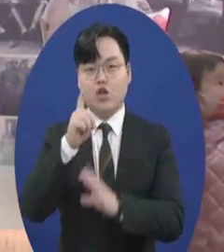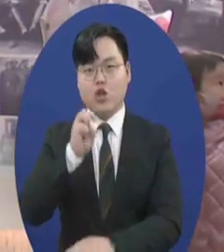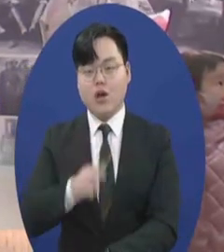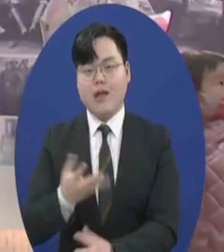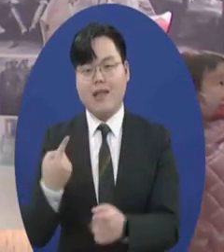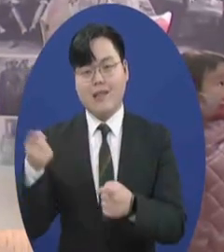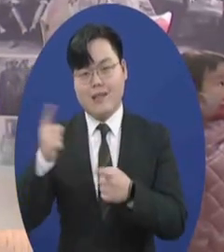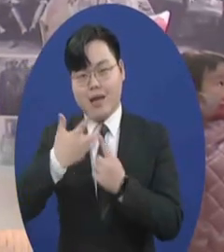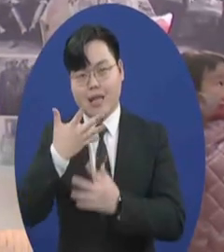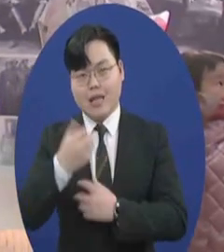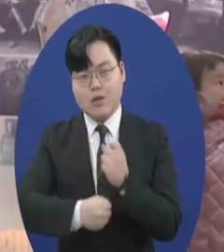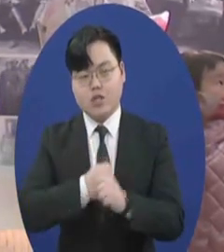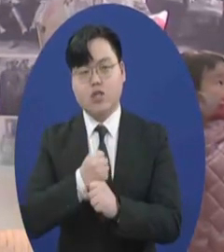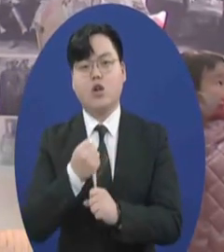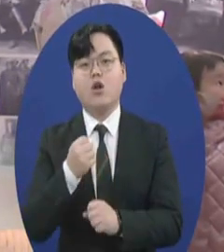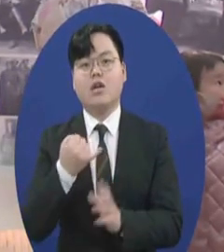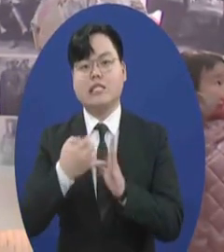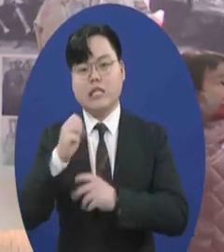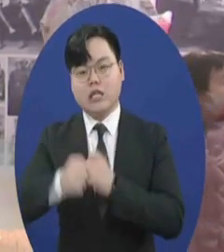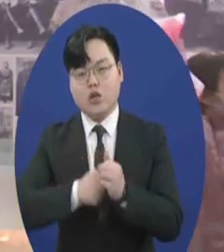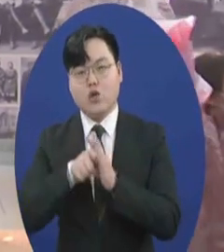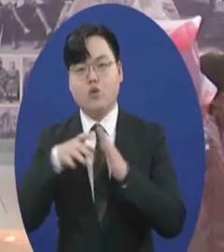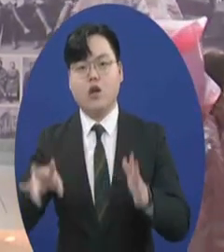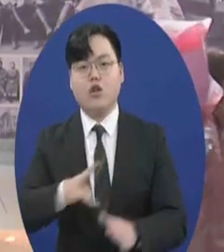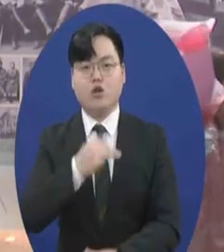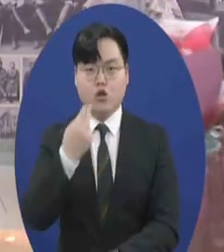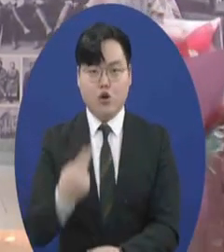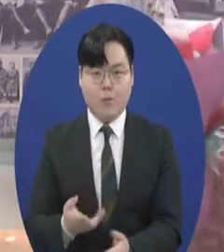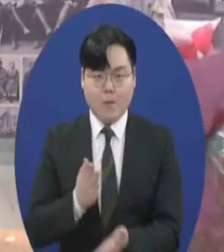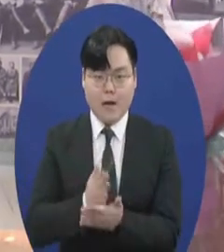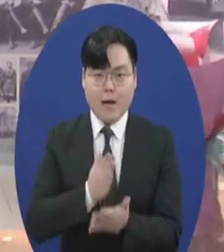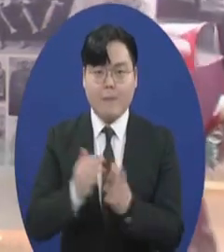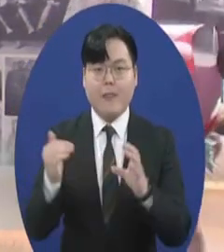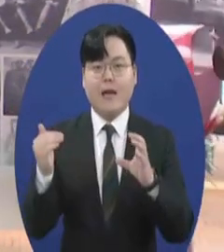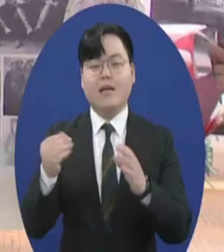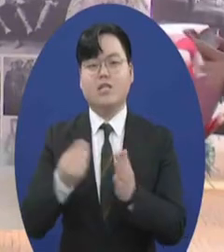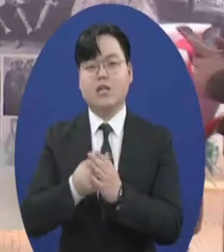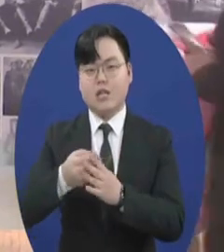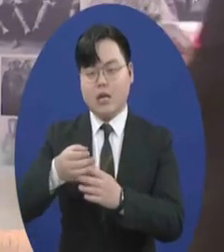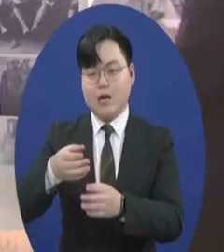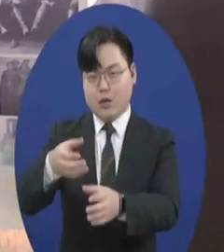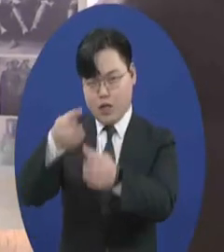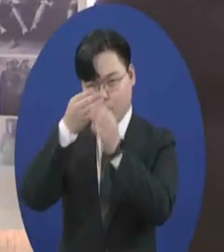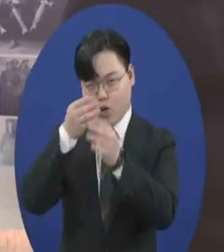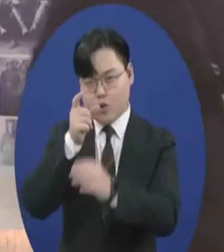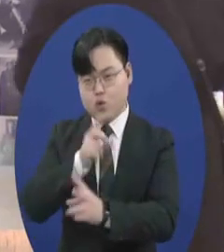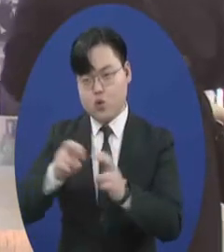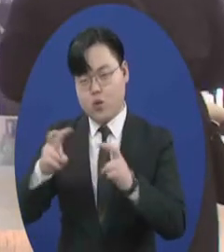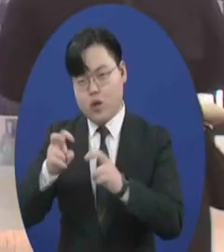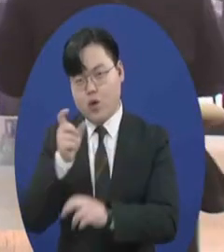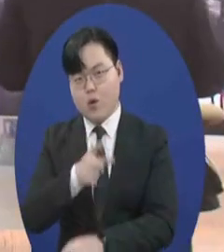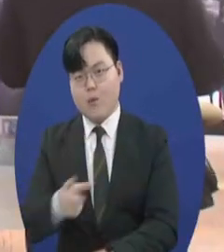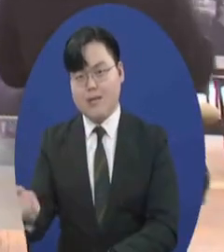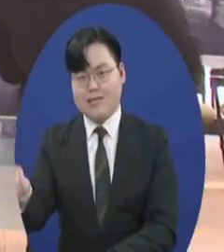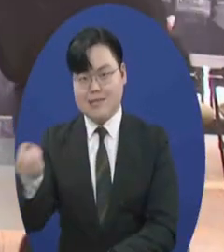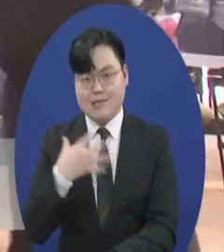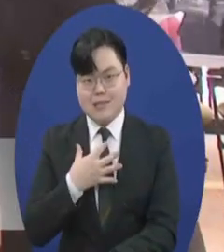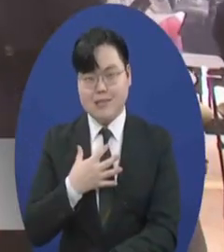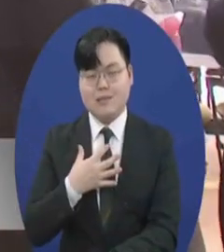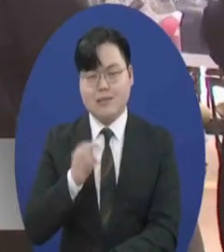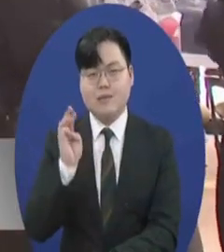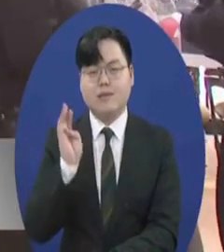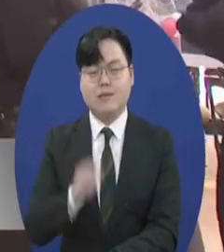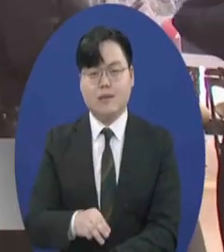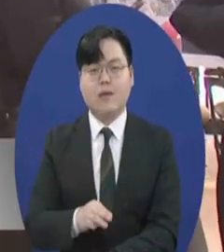дахиад 50-60 жилийн хугацаа нөөц байна гэд энэ Эрдэнэтийн судалсан судалгаагаар өлч хариул.